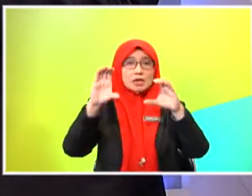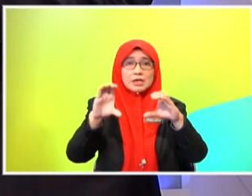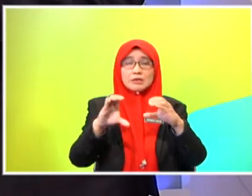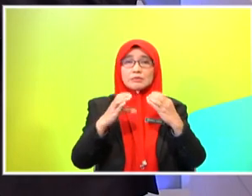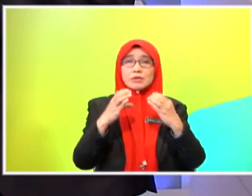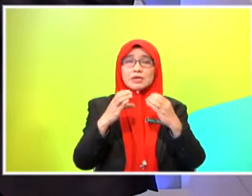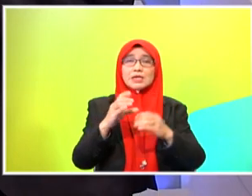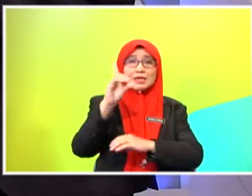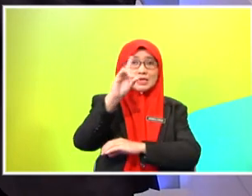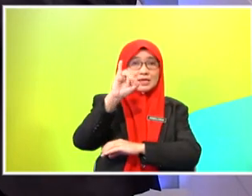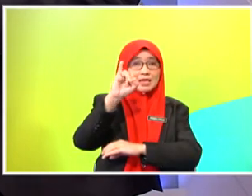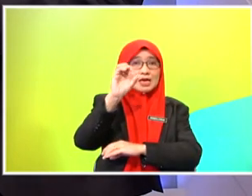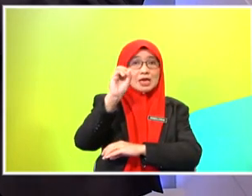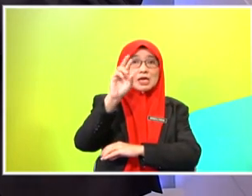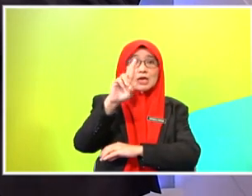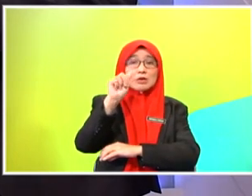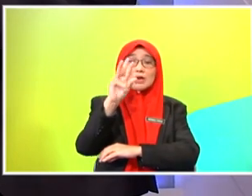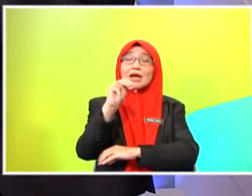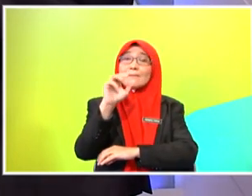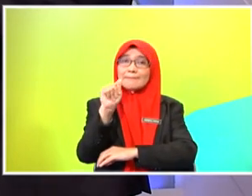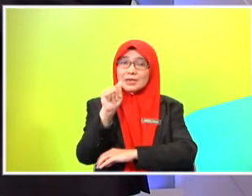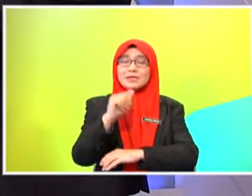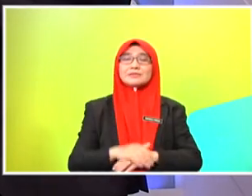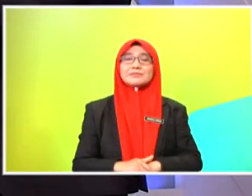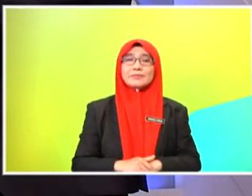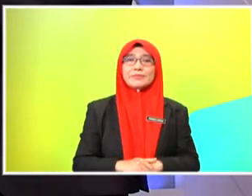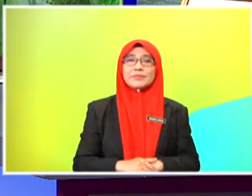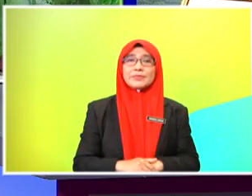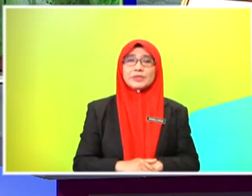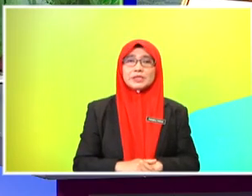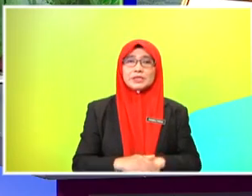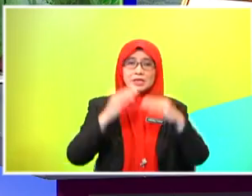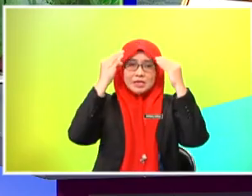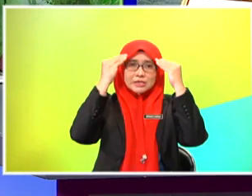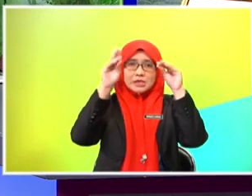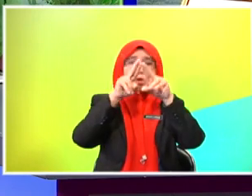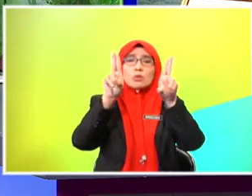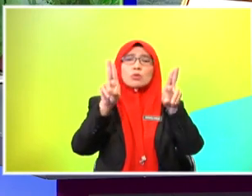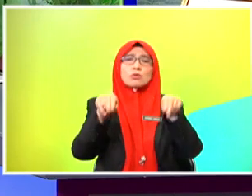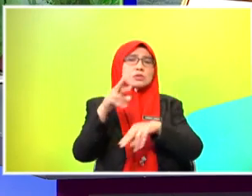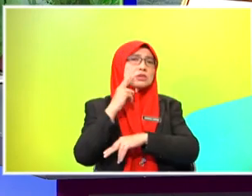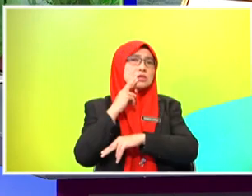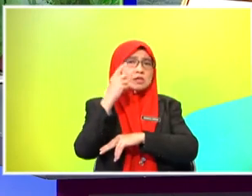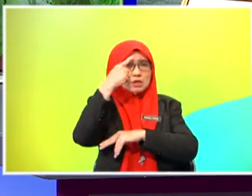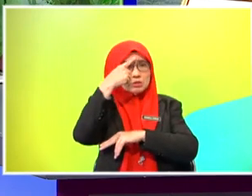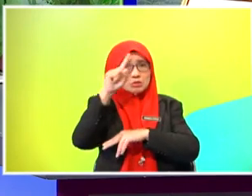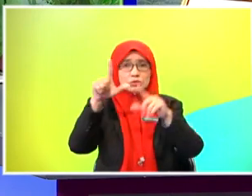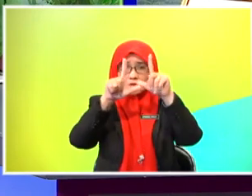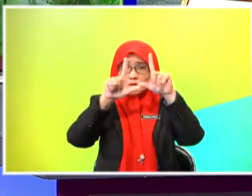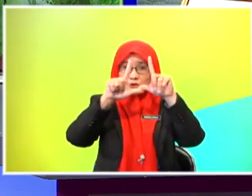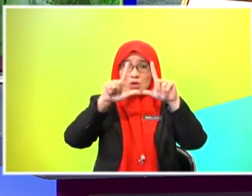terangkan. Okey, Ria. Di sini, kira cikgu akan uji Ria untuk mengelaskan haiwan-haiwan